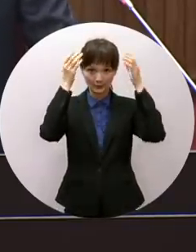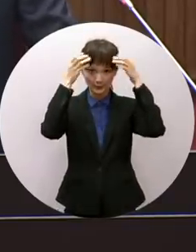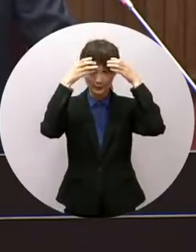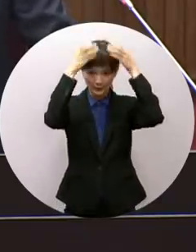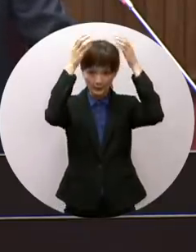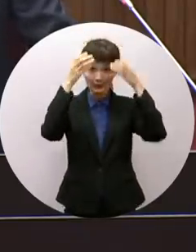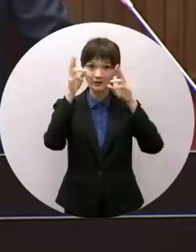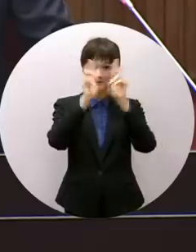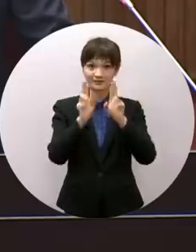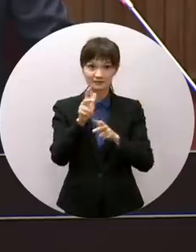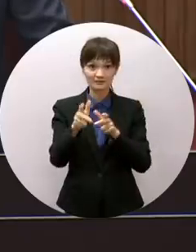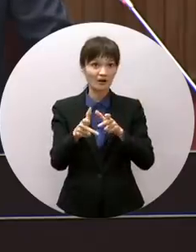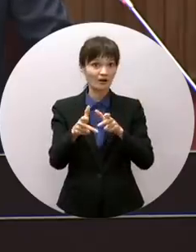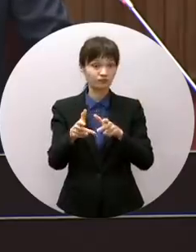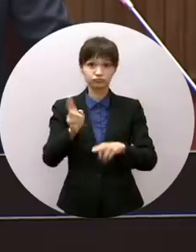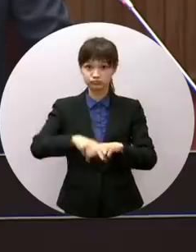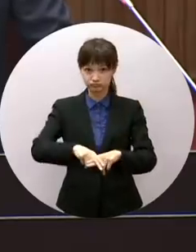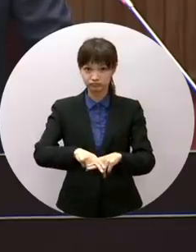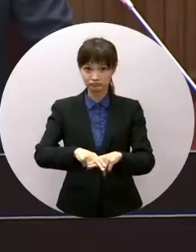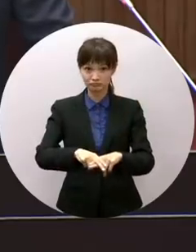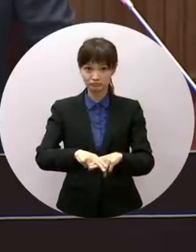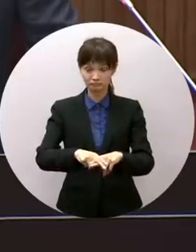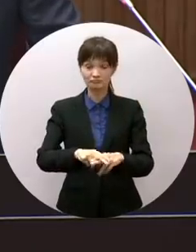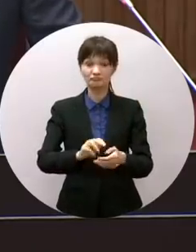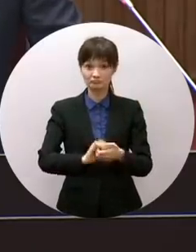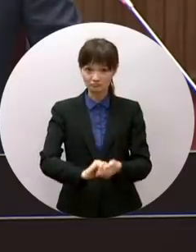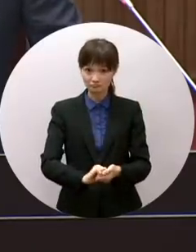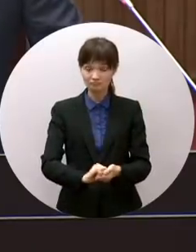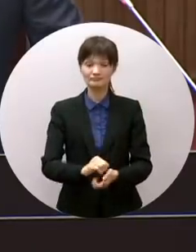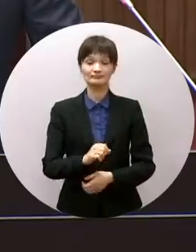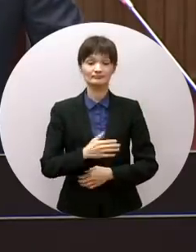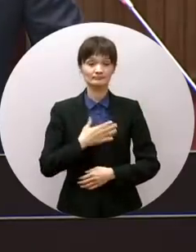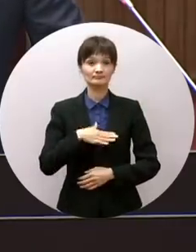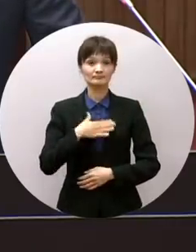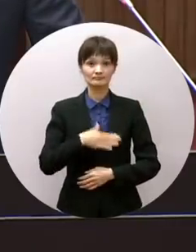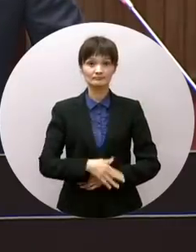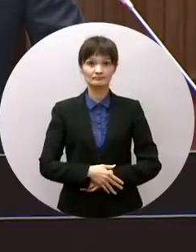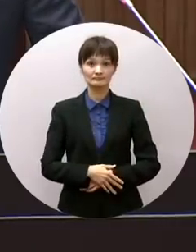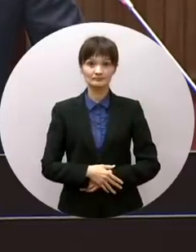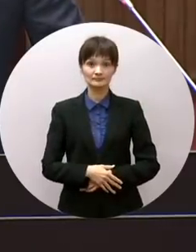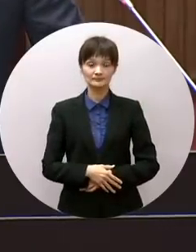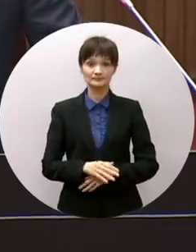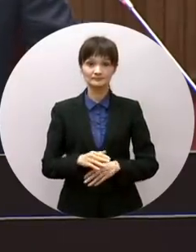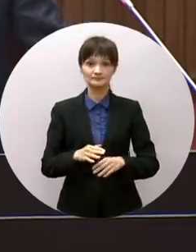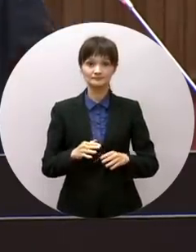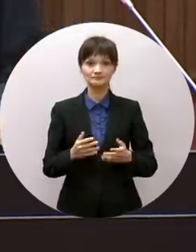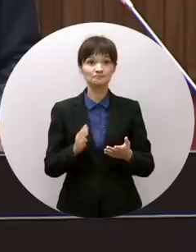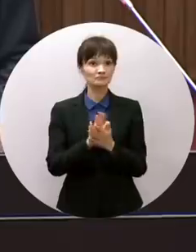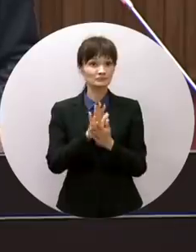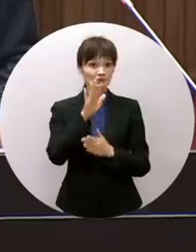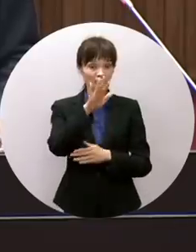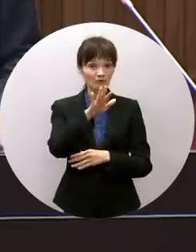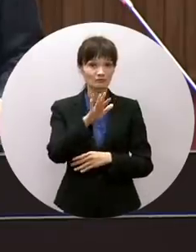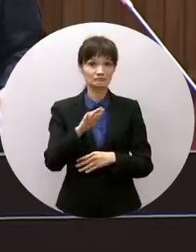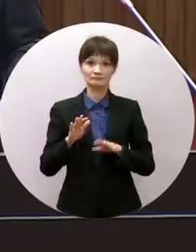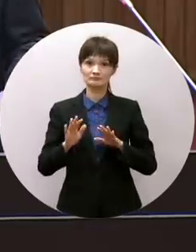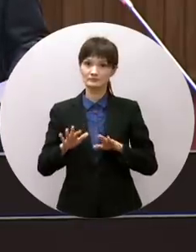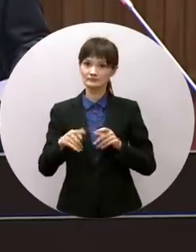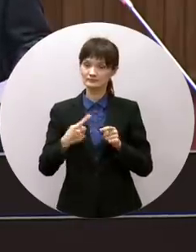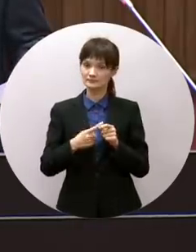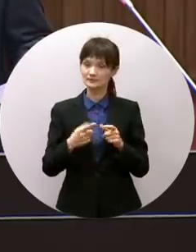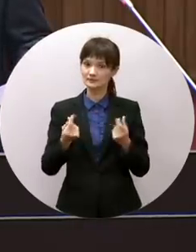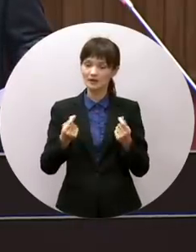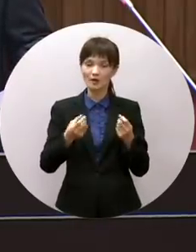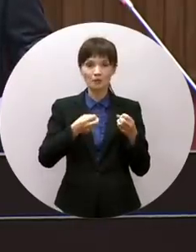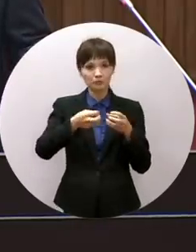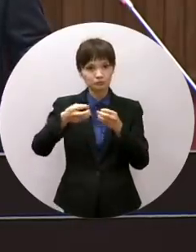好。那苏澳电厂不盖，我们可以预期的哈，以后啊，台积电也在讲啊，他说